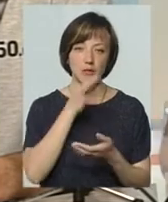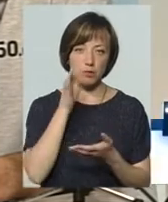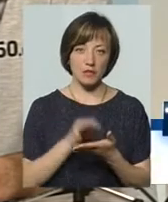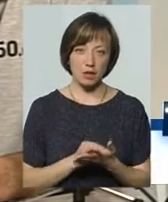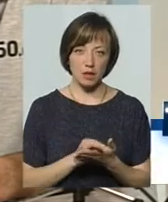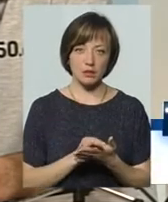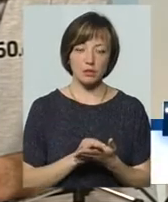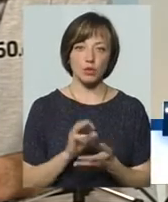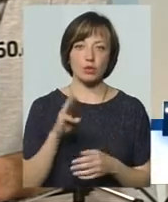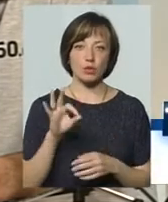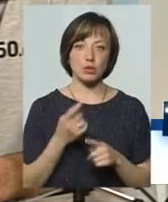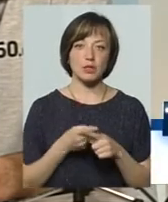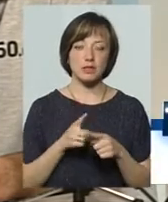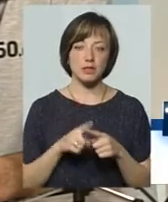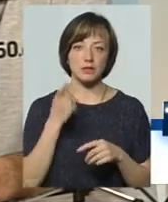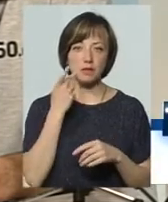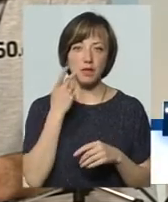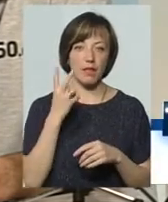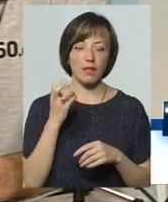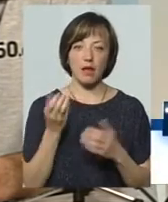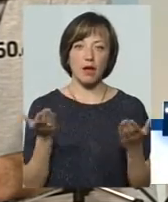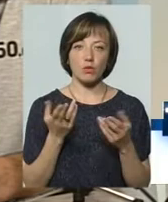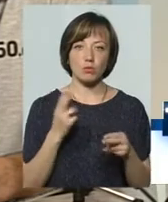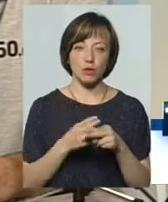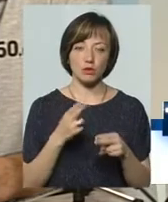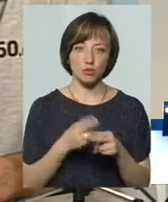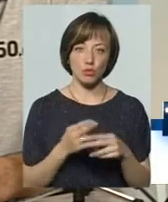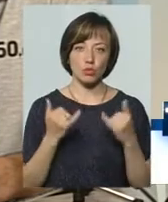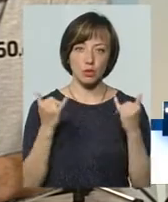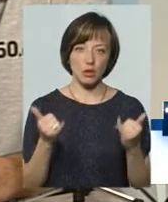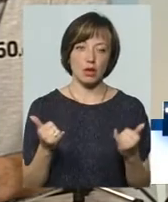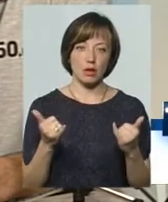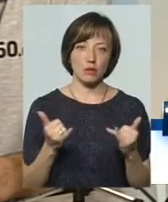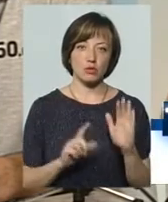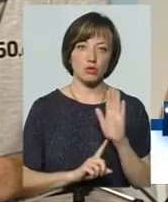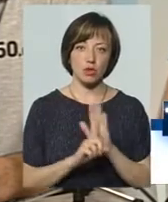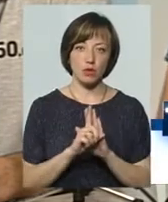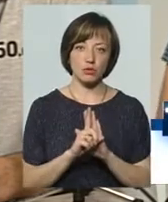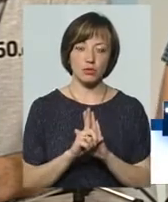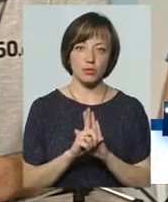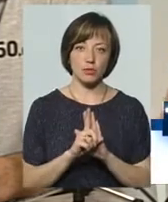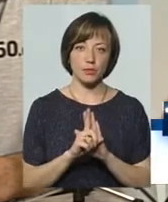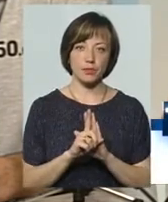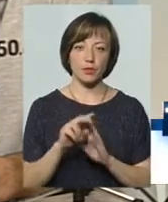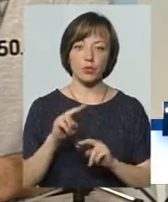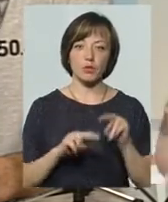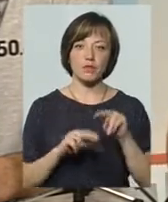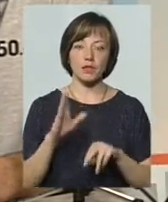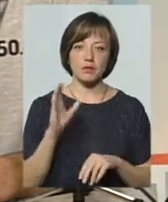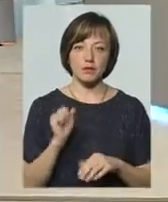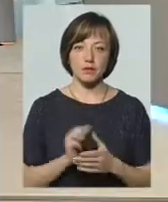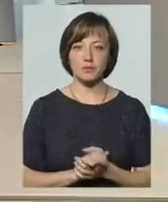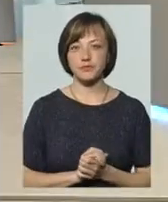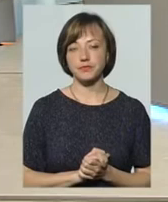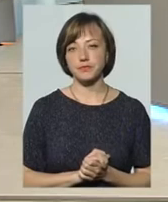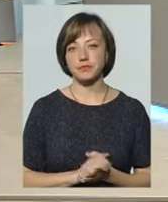відповідальність, то зазвичай це не є якоюсь перешкодою для початку такого будівництва, скажімо так. Але крім того,